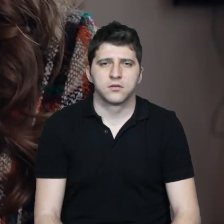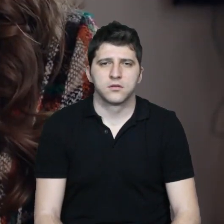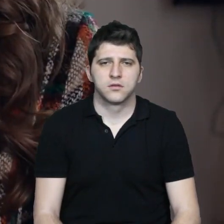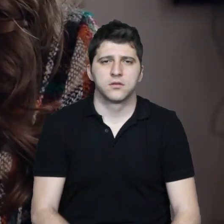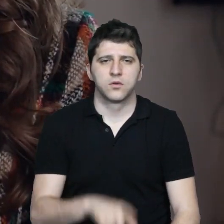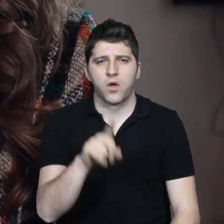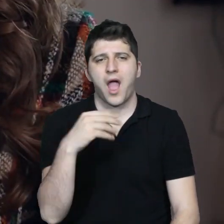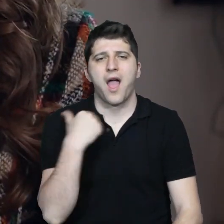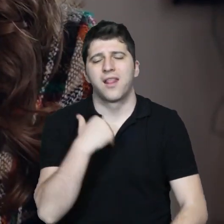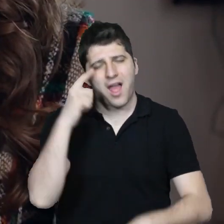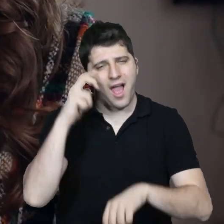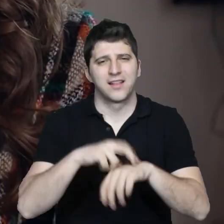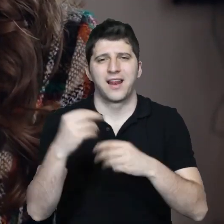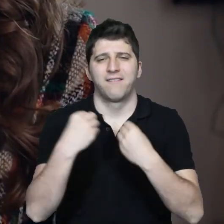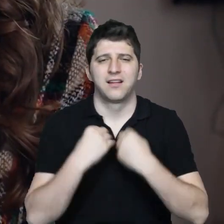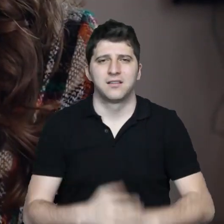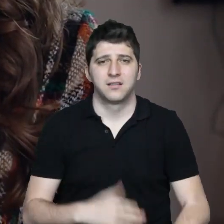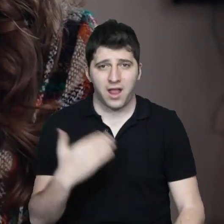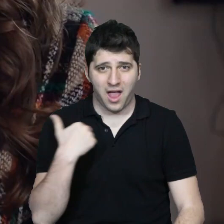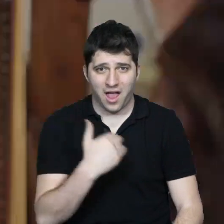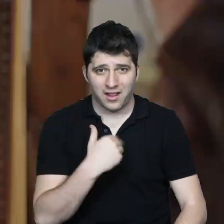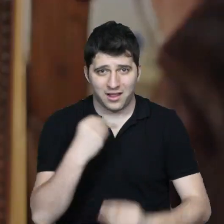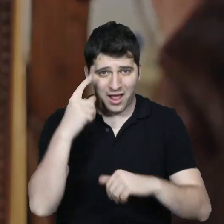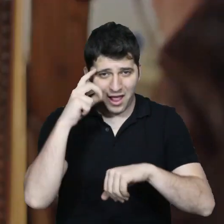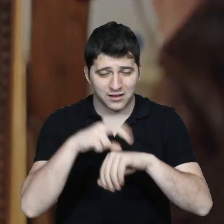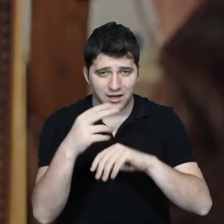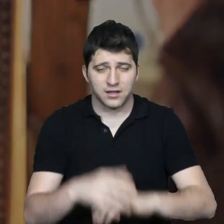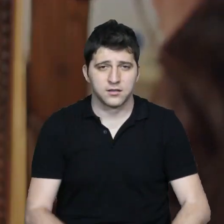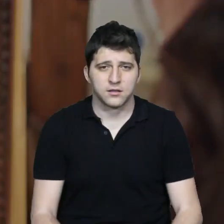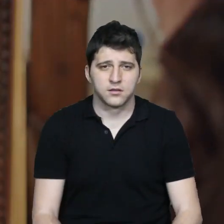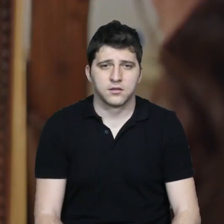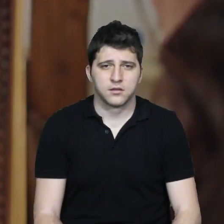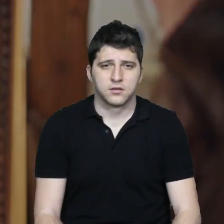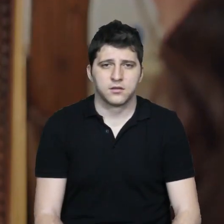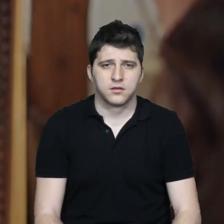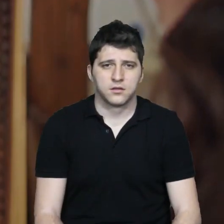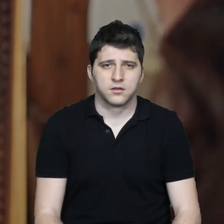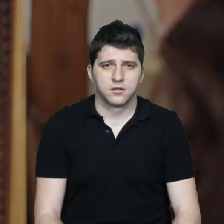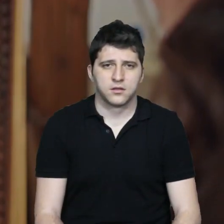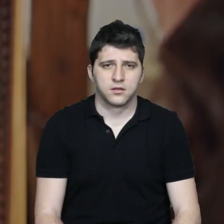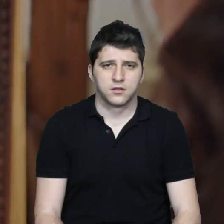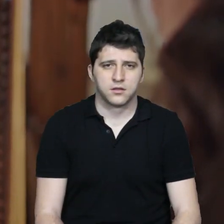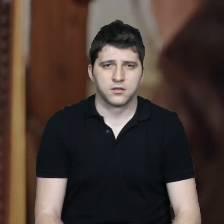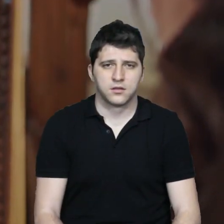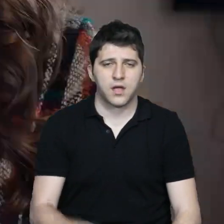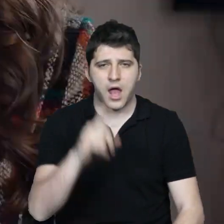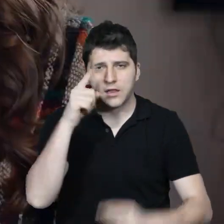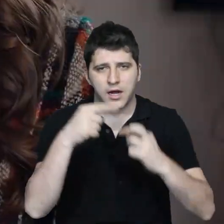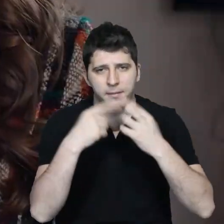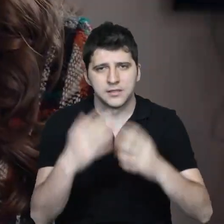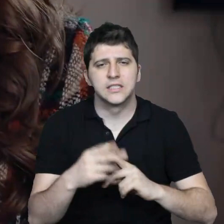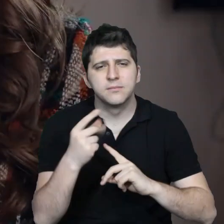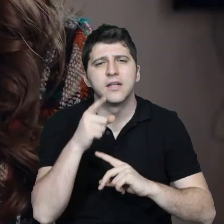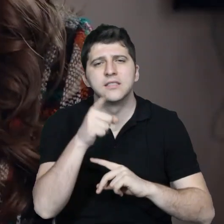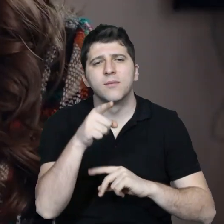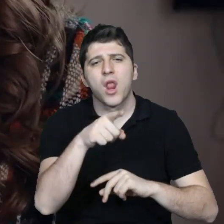O bana annemden kaldı. Annenden mi? İsmail el öper gibi öpüp alnına koydu. Allah rahmet eylesin.